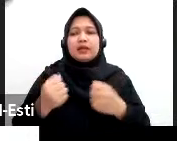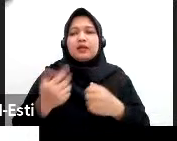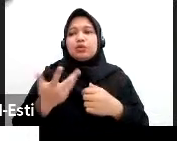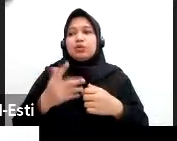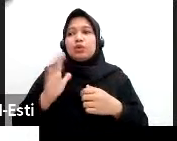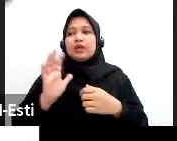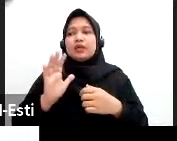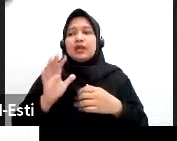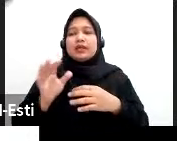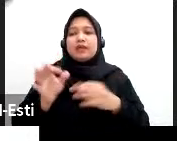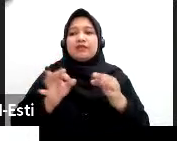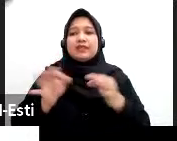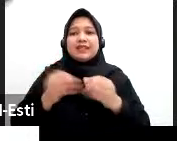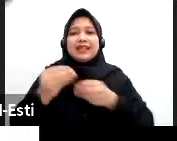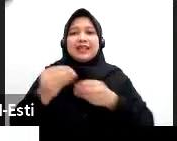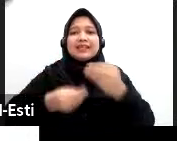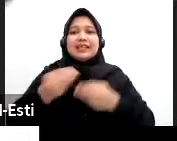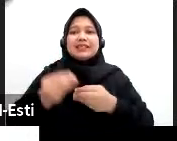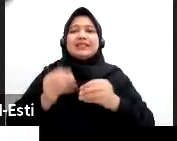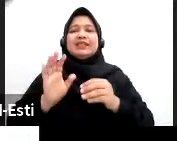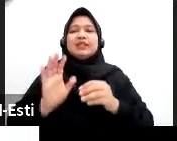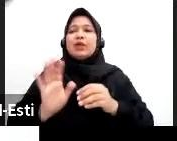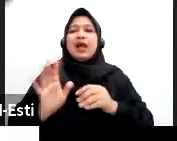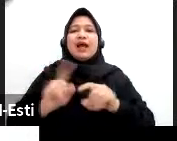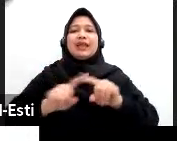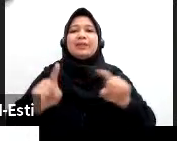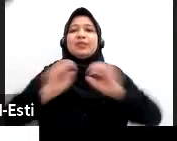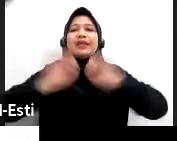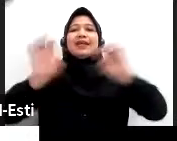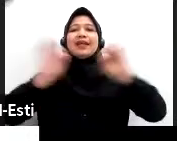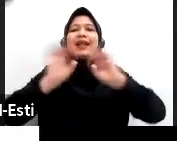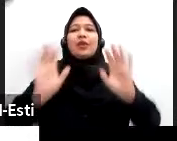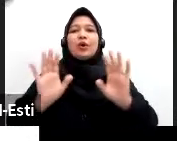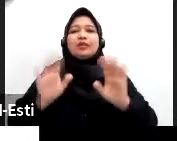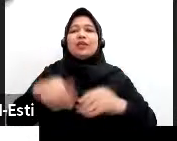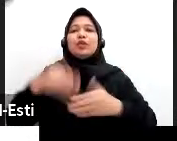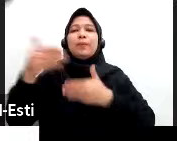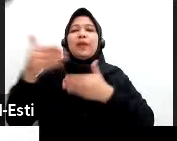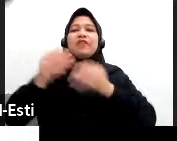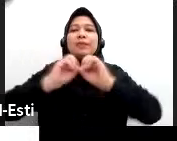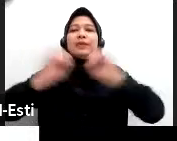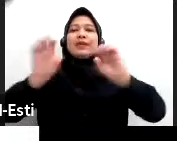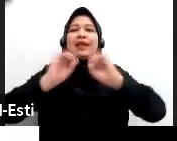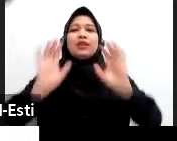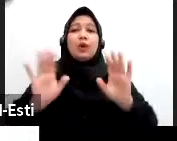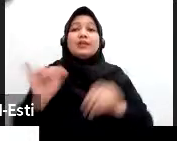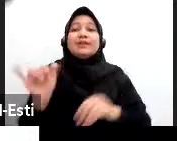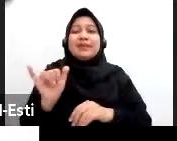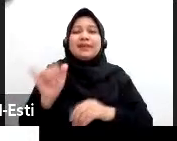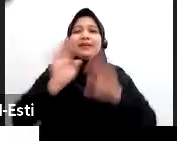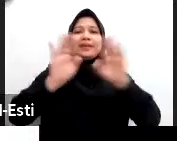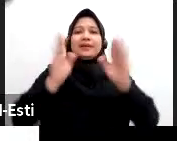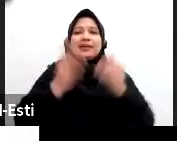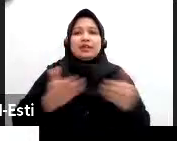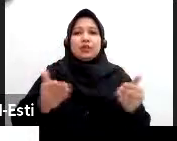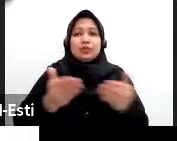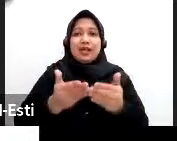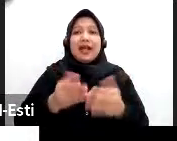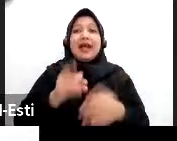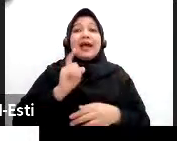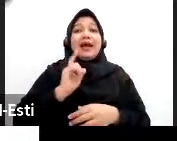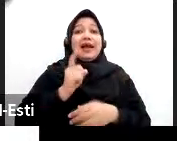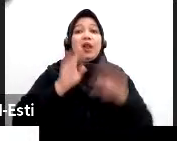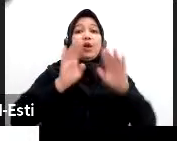fasilitas transaksi hanya Ia hanya iklan di mereka hanya adalah Pak untuk mengikat sama seperti media sosial Nah kalau media sosial